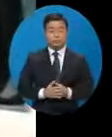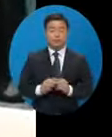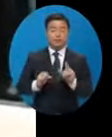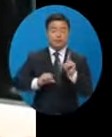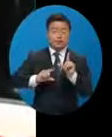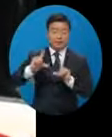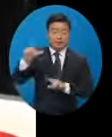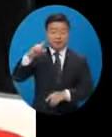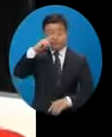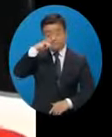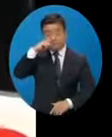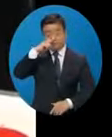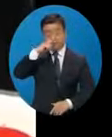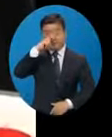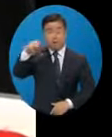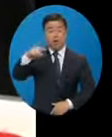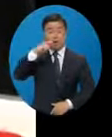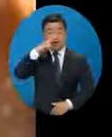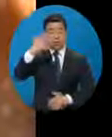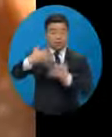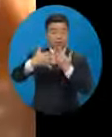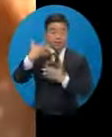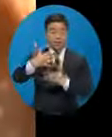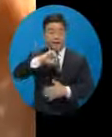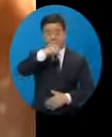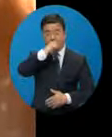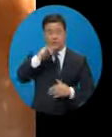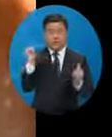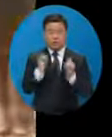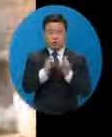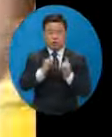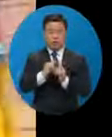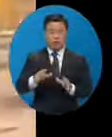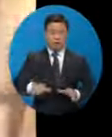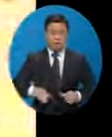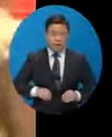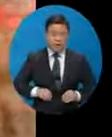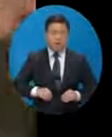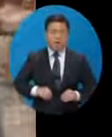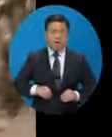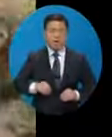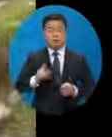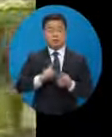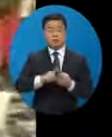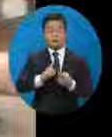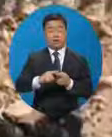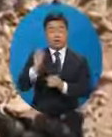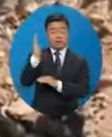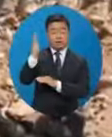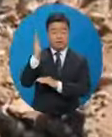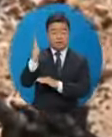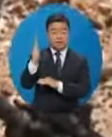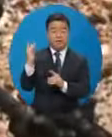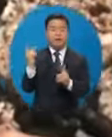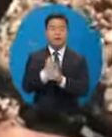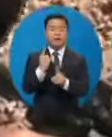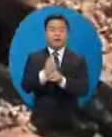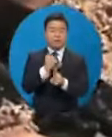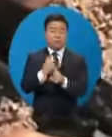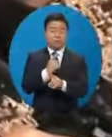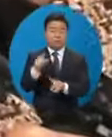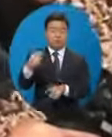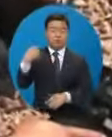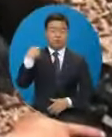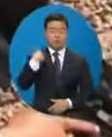대부분의 서구 영화들이 아프리카를 전쟁, 기아, 질병의 나라로 그리는 잘못을 바로잡는 것도 날리우드의 주요 역할이